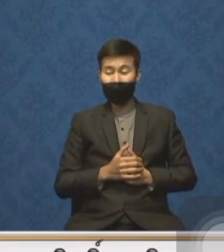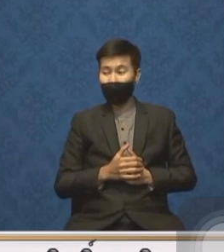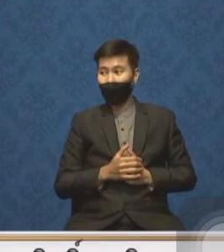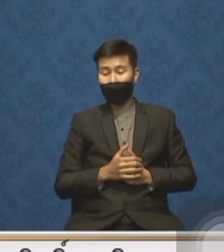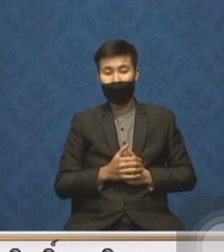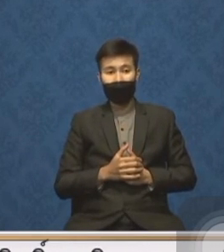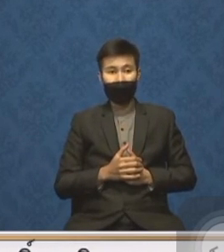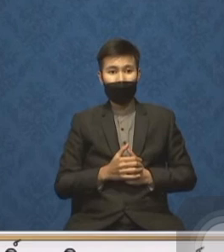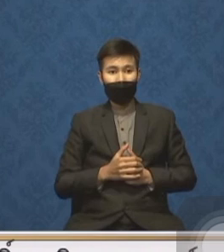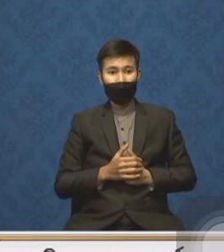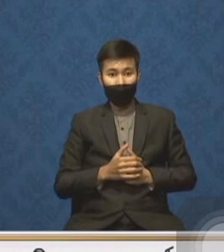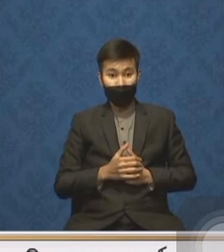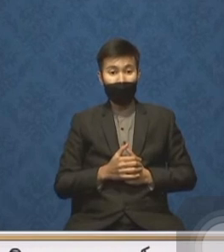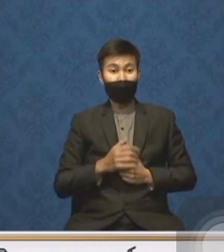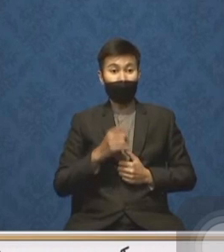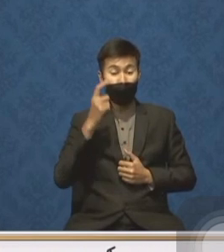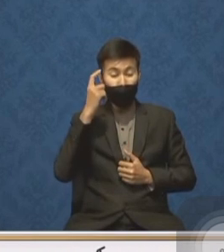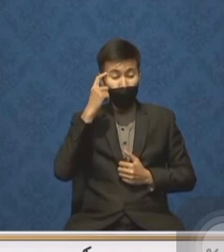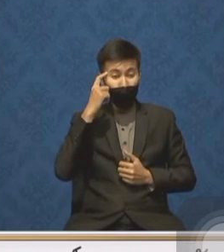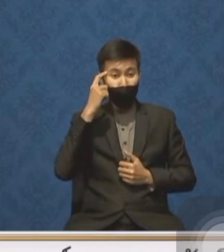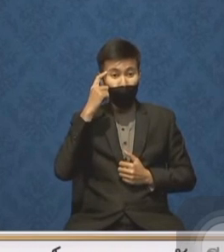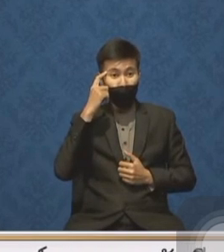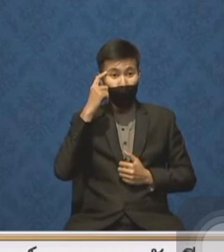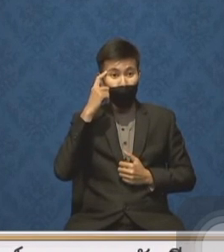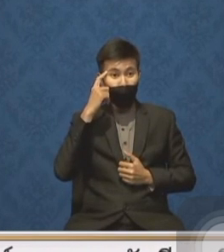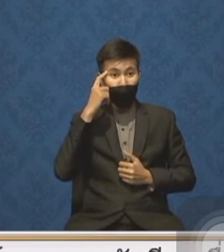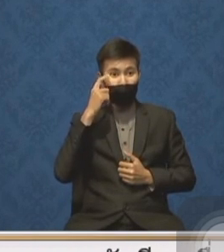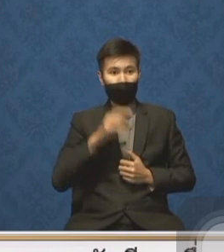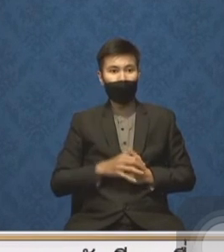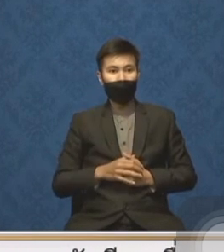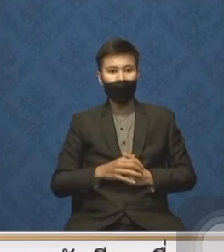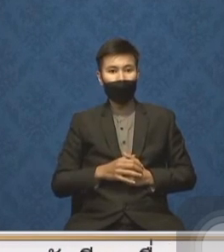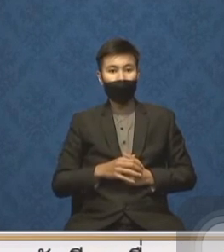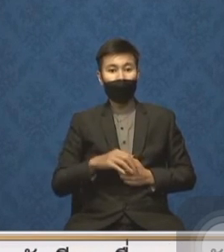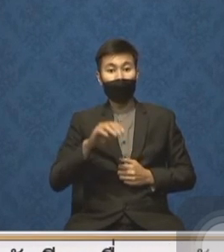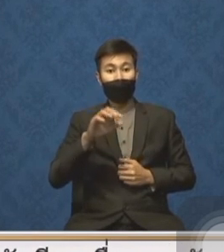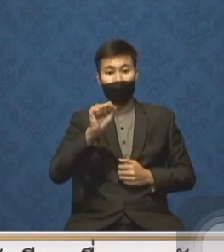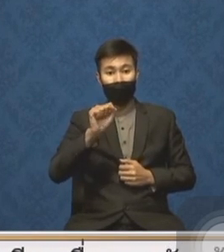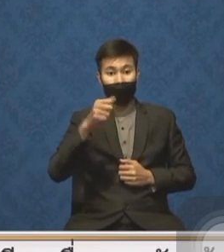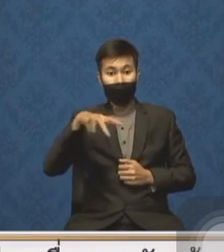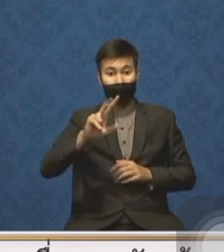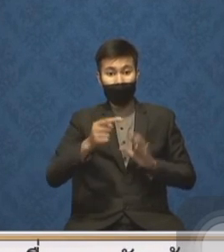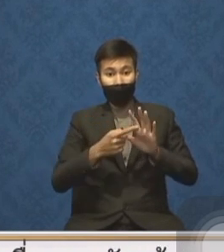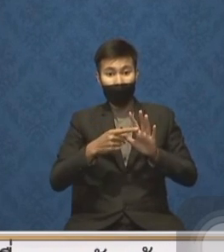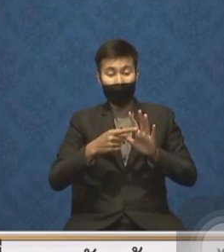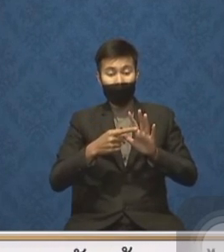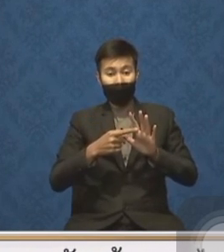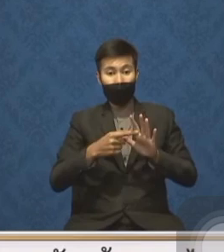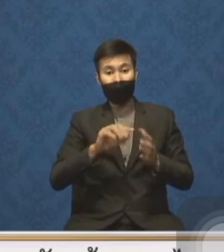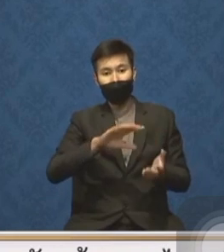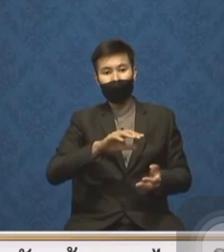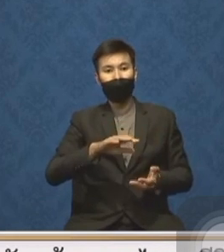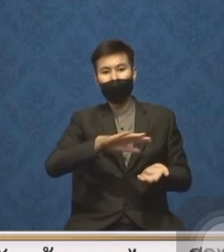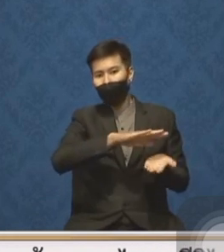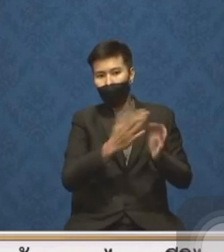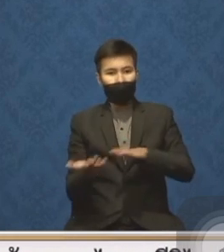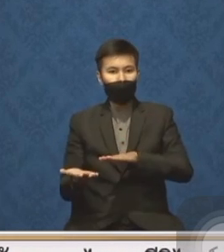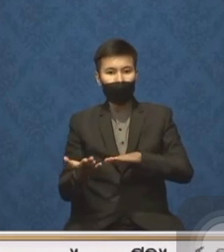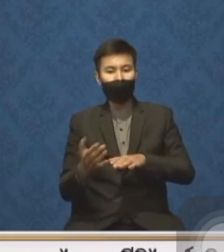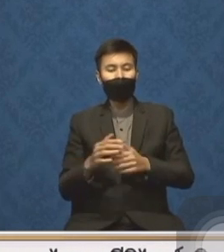จะรู้ตัวท่านยุบสภาครับถ้ามี2ทางเลือกยุบสภาผมไม่เรียกร้องให้ท่